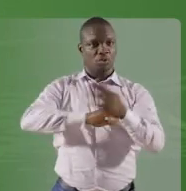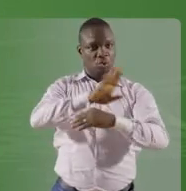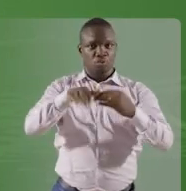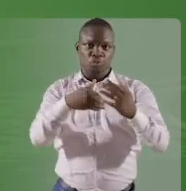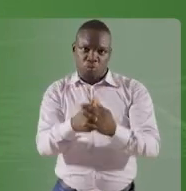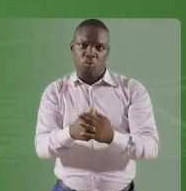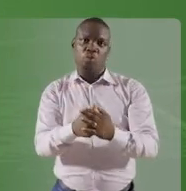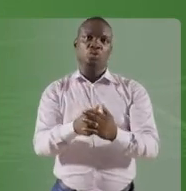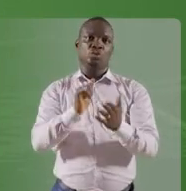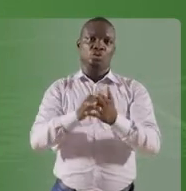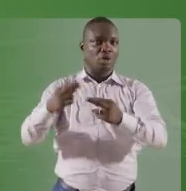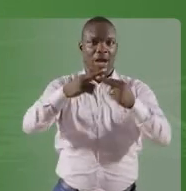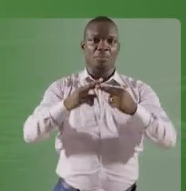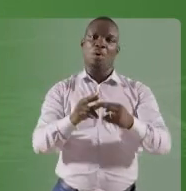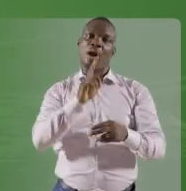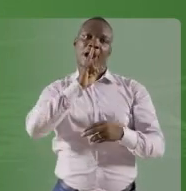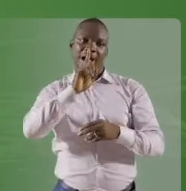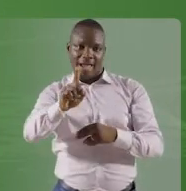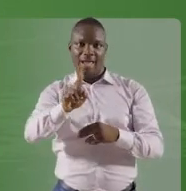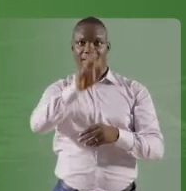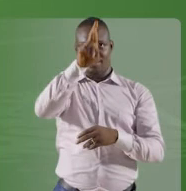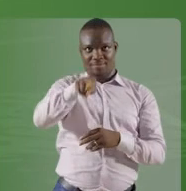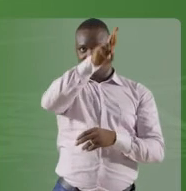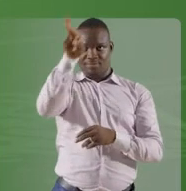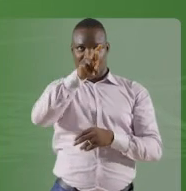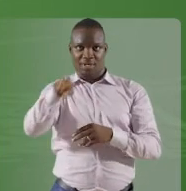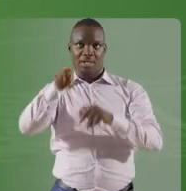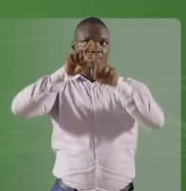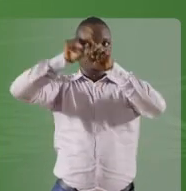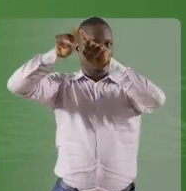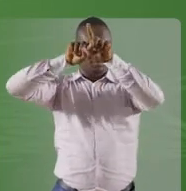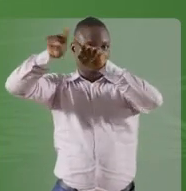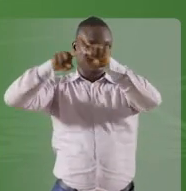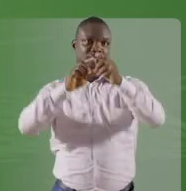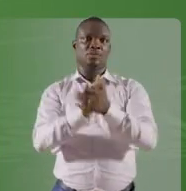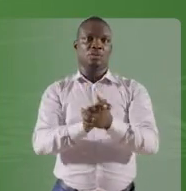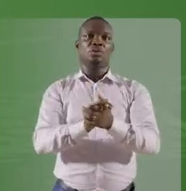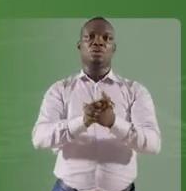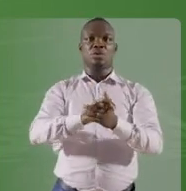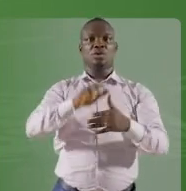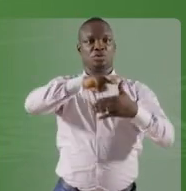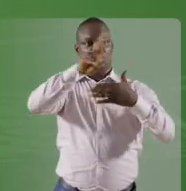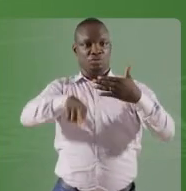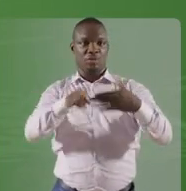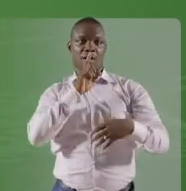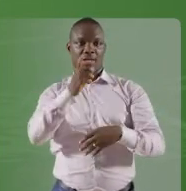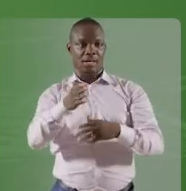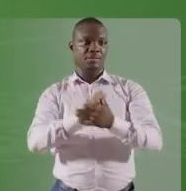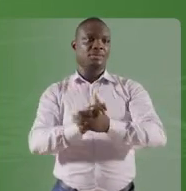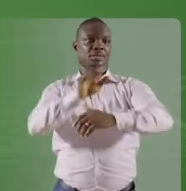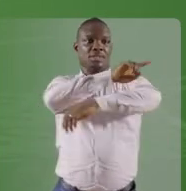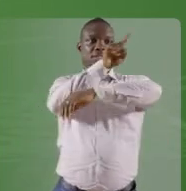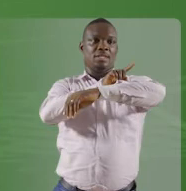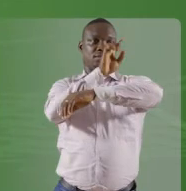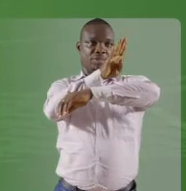nombre réel non nul. D'où le résultat que nous vous présentons ici, ZB